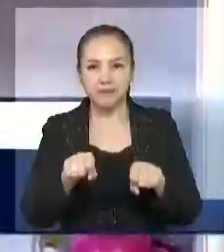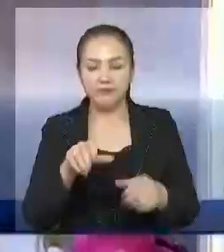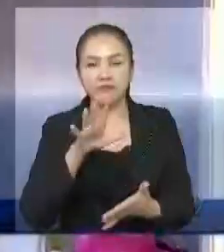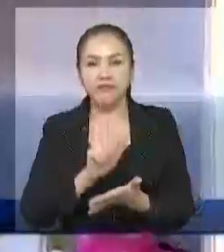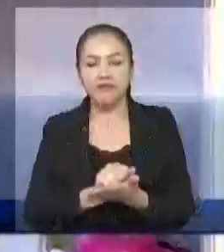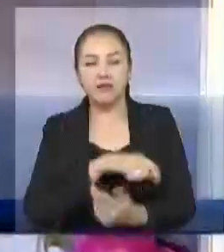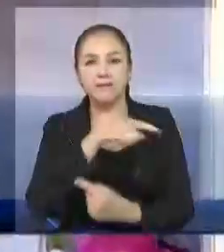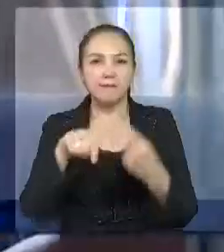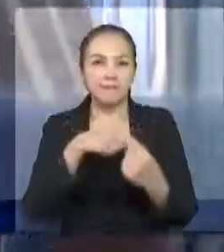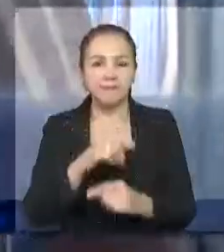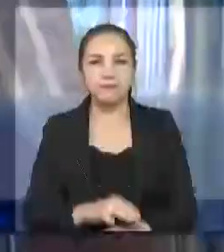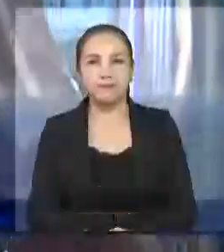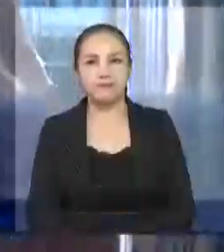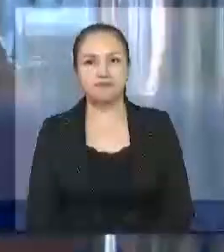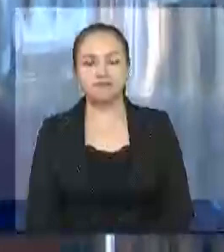заняться предпринимательством.